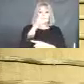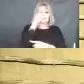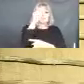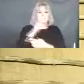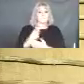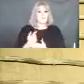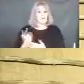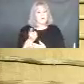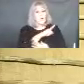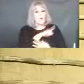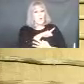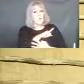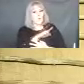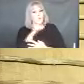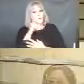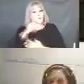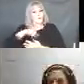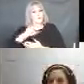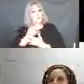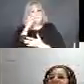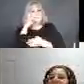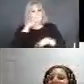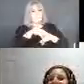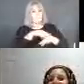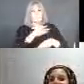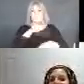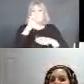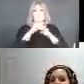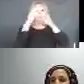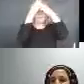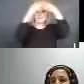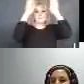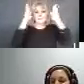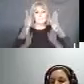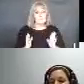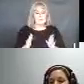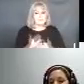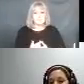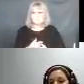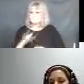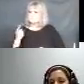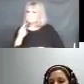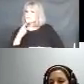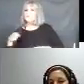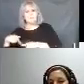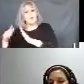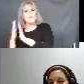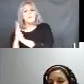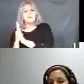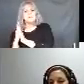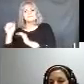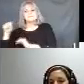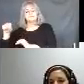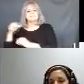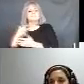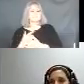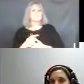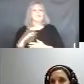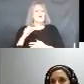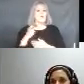deel 2 van vandag se reis. Eerste vraag, hoekom het Johannes en Petrus tempel toe gegaan?